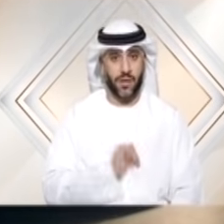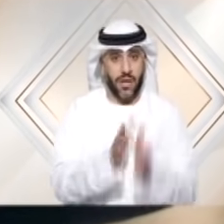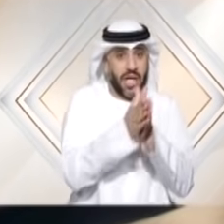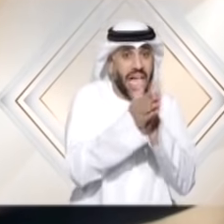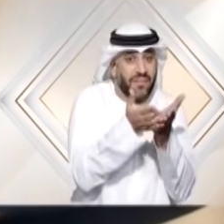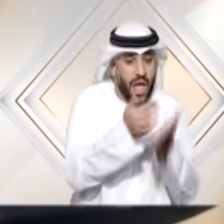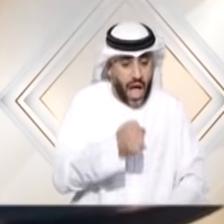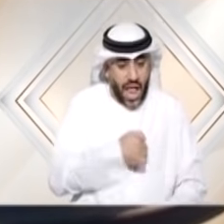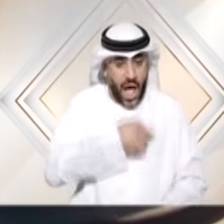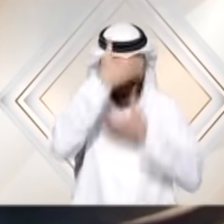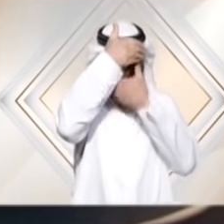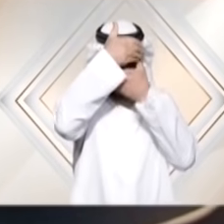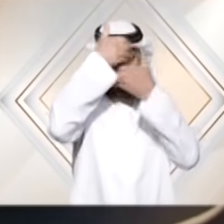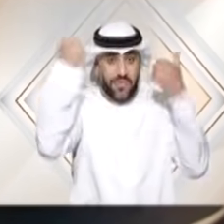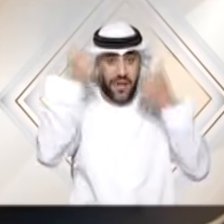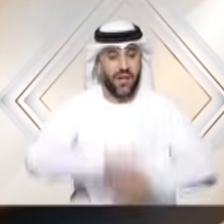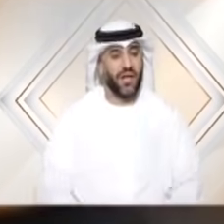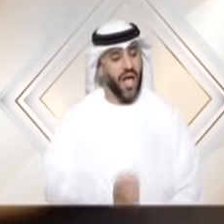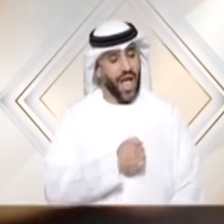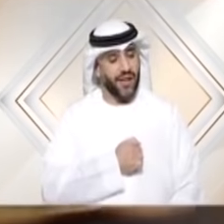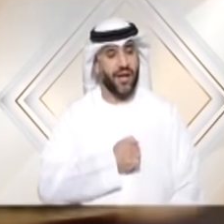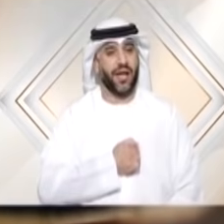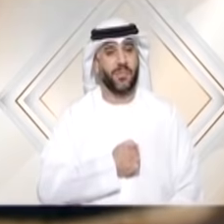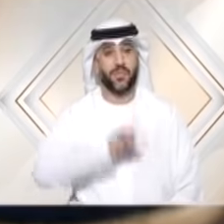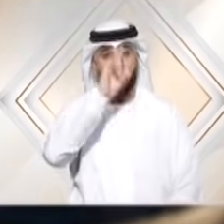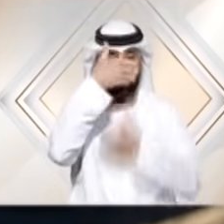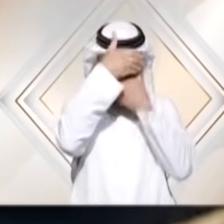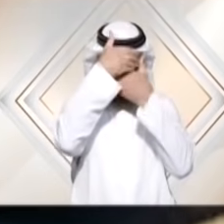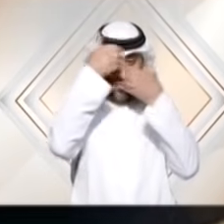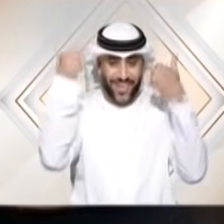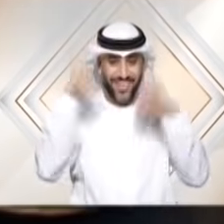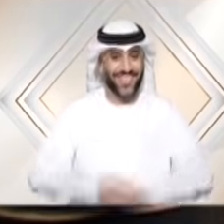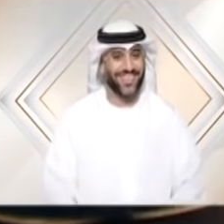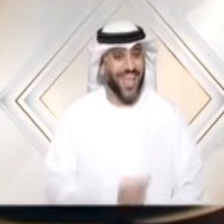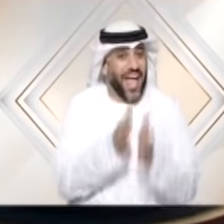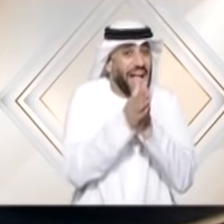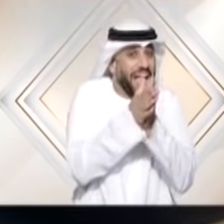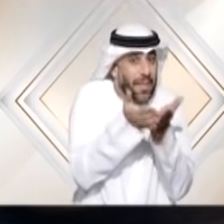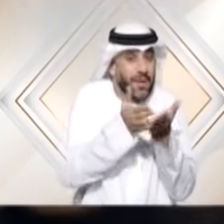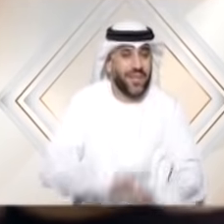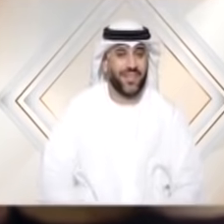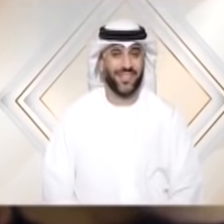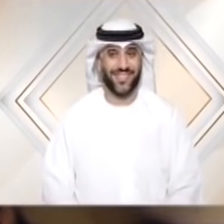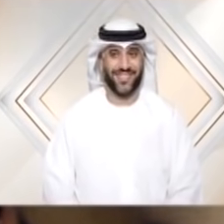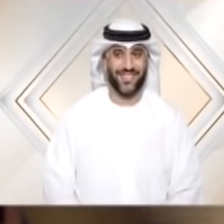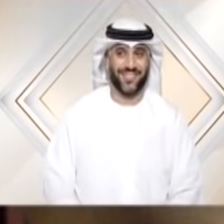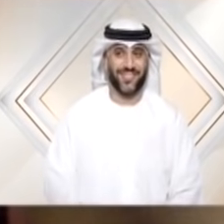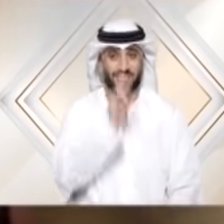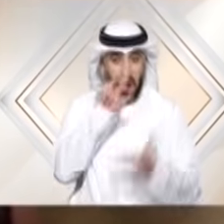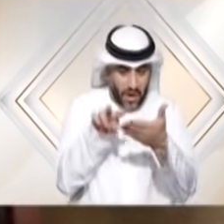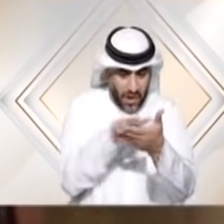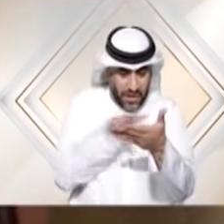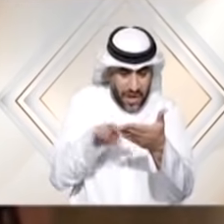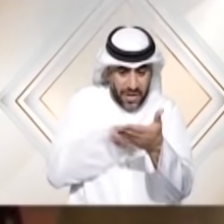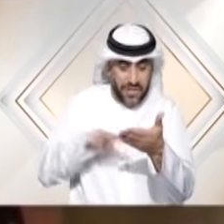كنت متطرفا؟ لا إن شاء الله لا أنا بسوي دعاية لكتابي ترى. كتاب كنت متطرفا نفس القصة هذه.